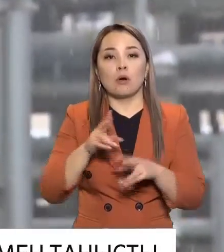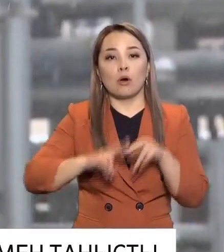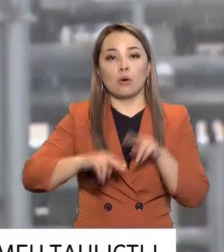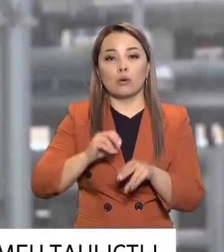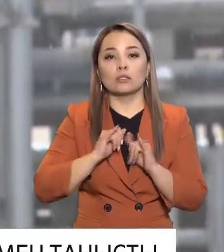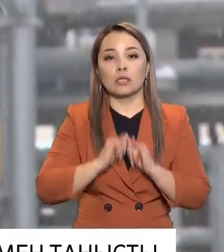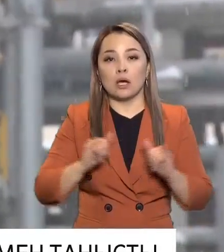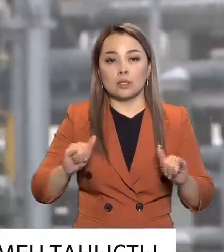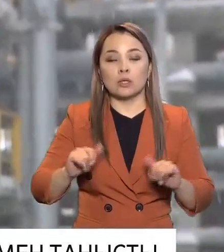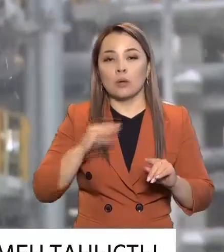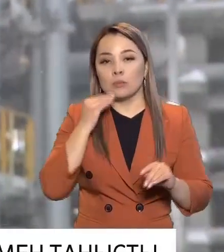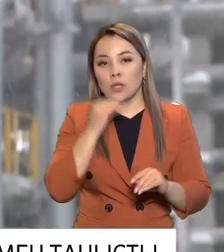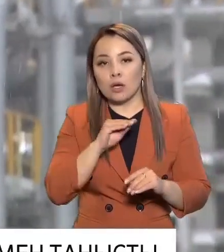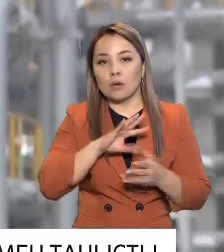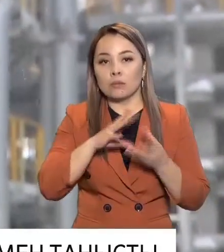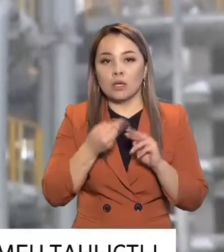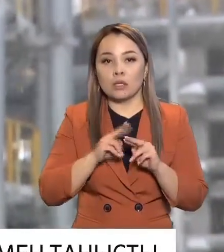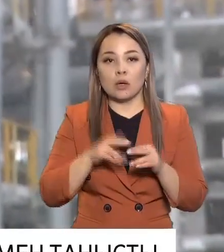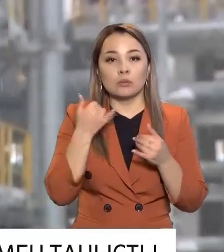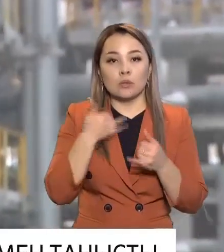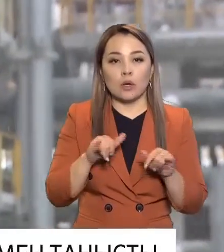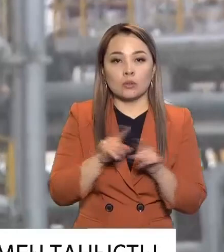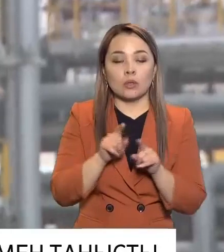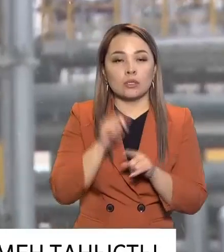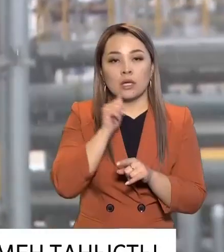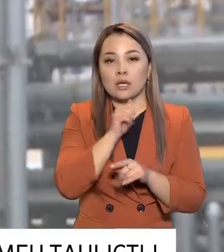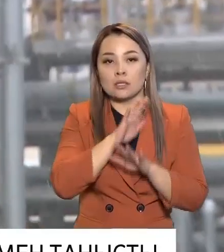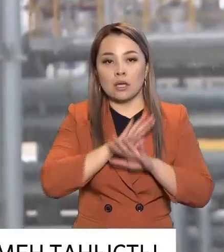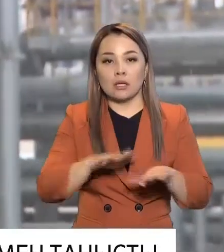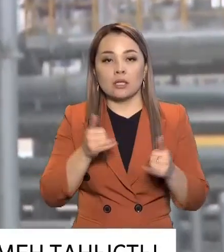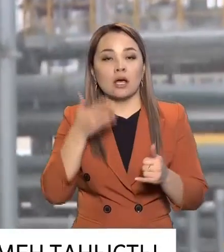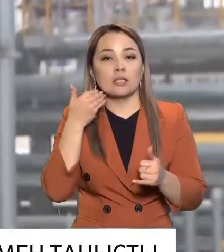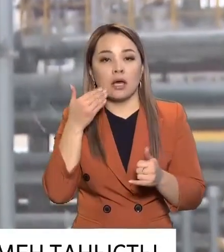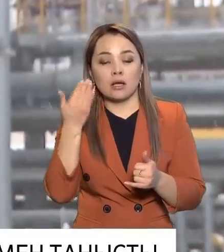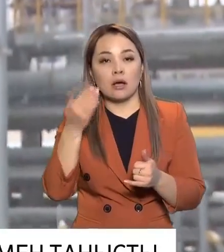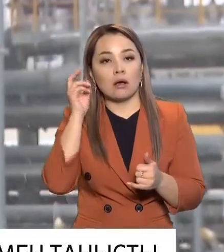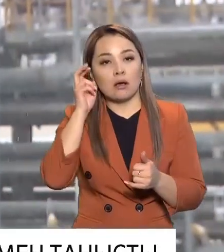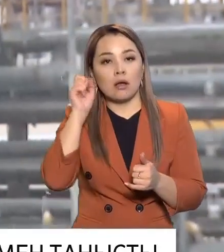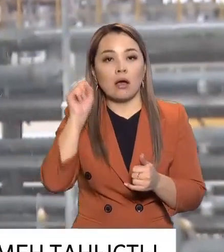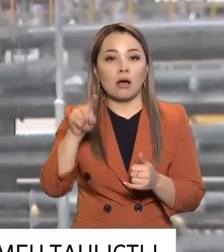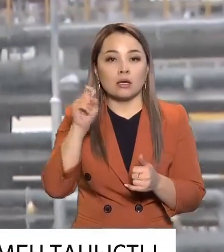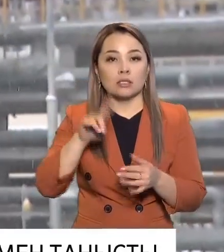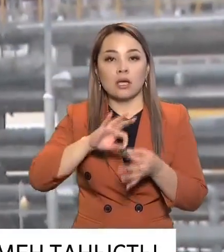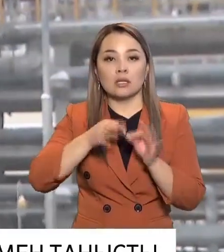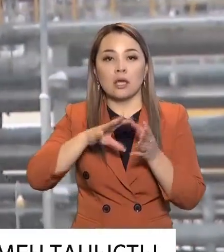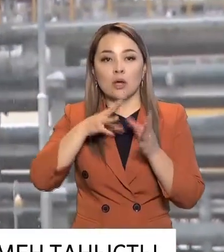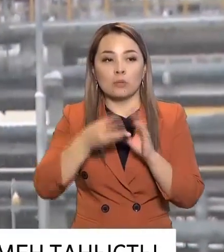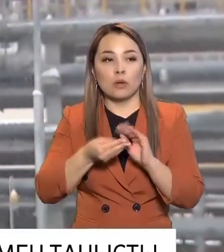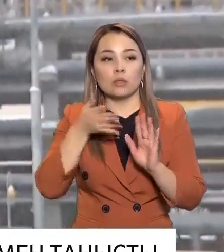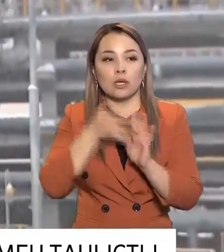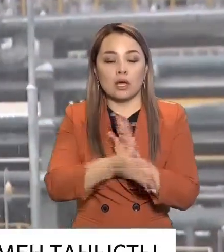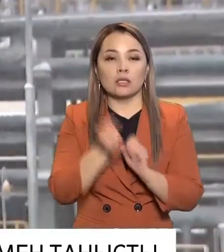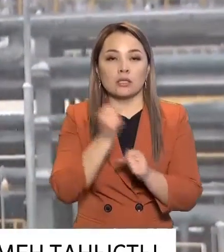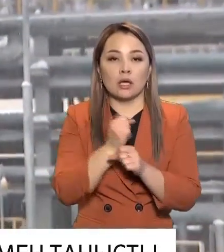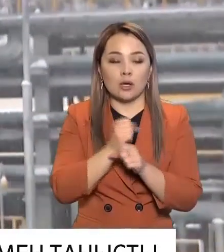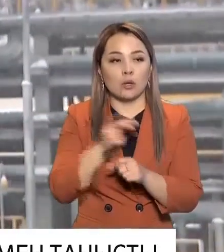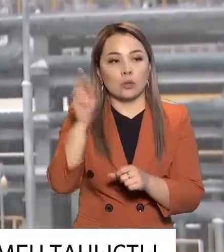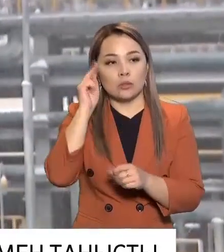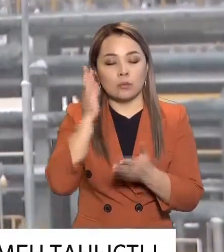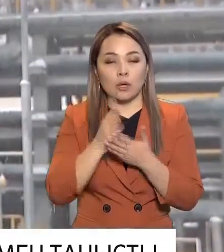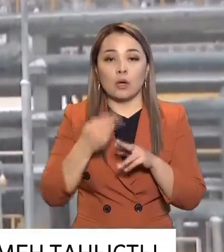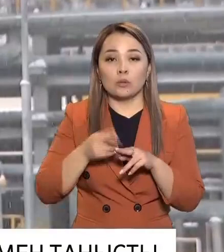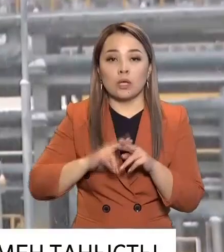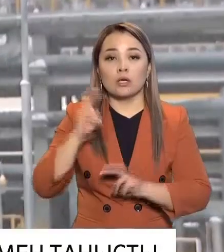құрылыстың қарқыны мен өнімнің сапасына таңданысын жасырмапты. Бүгінде татарлар қара алтынды тереңнен өңдеуді меңгерген. Бұл